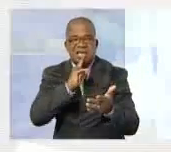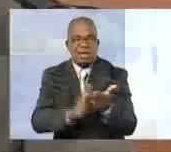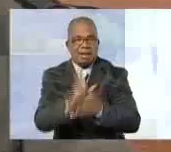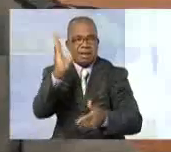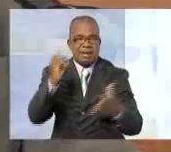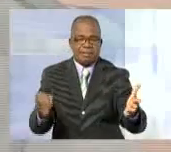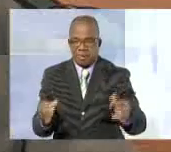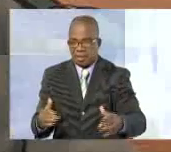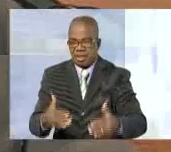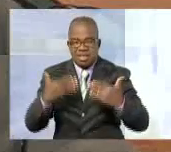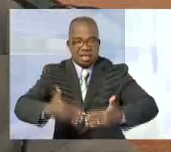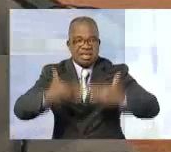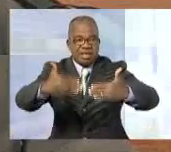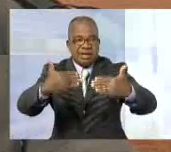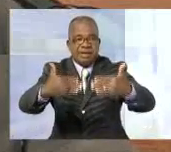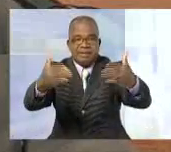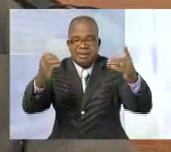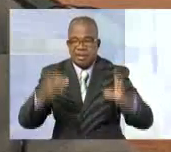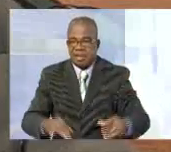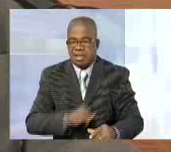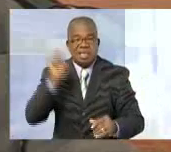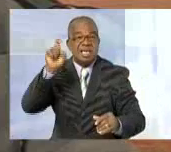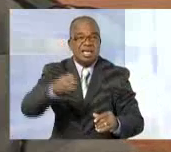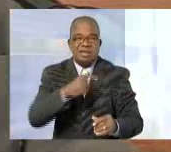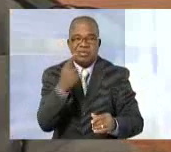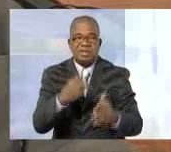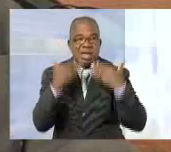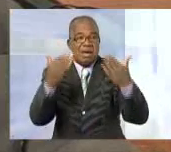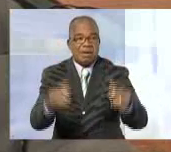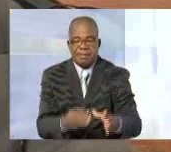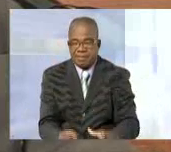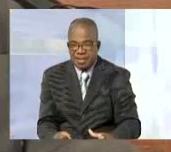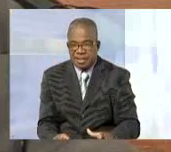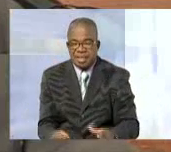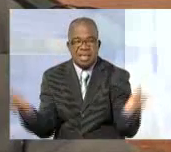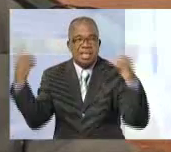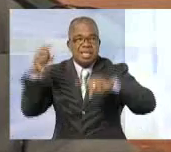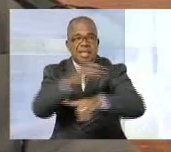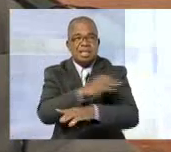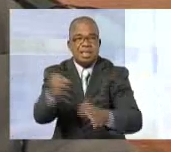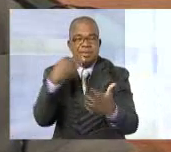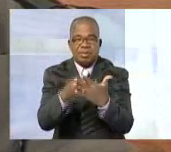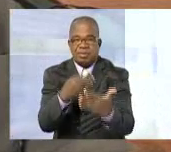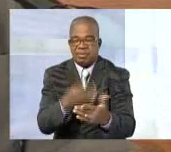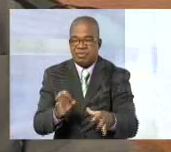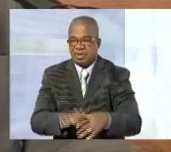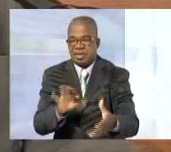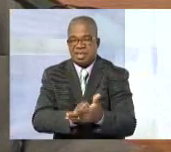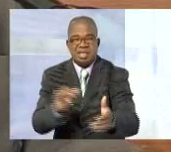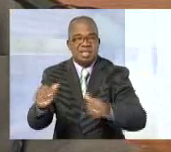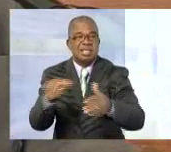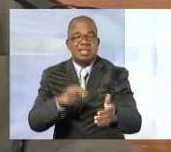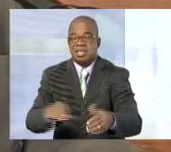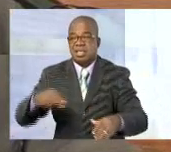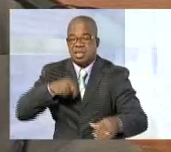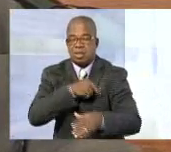saluer. Je voudrais souligner la bonne coordination des bailleurs de fonds depuis le financement de cet exercice, mais dans son